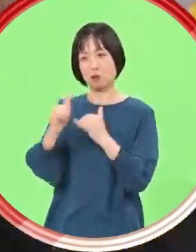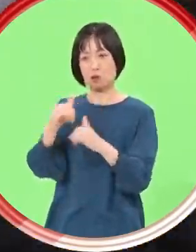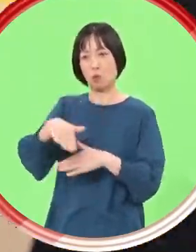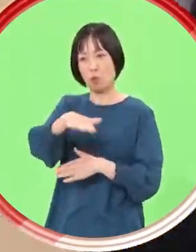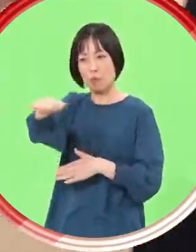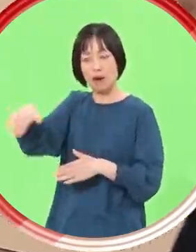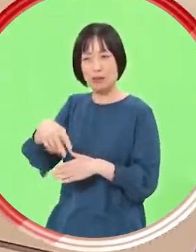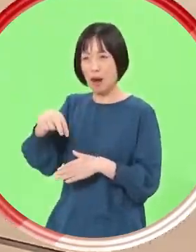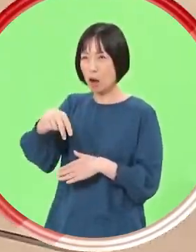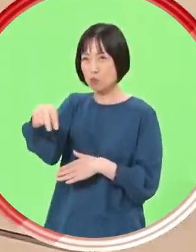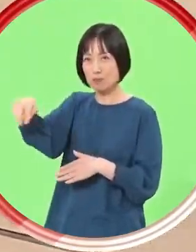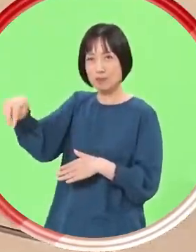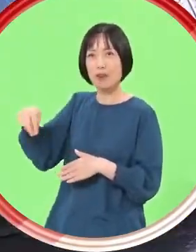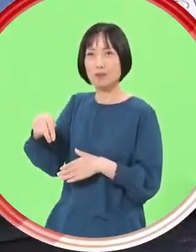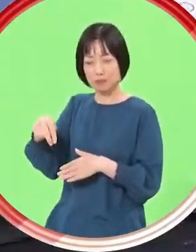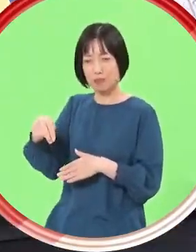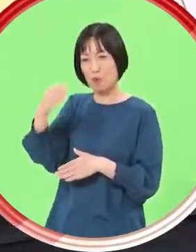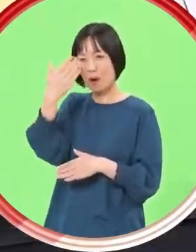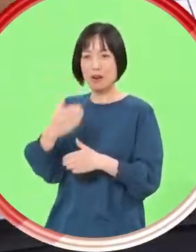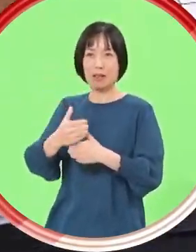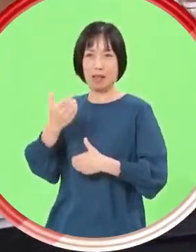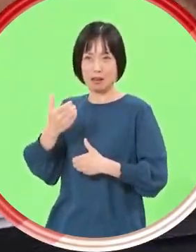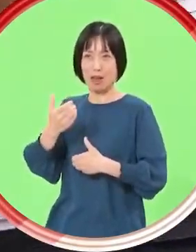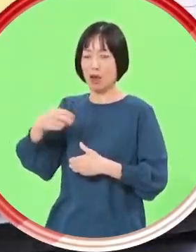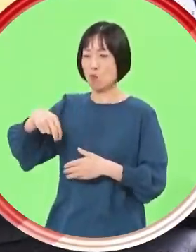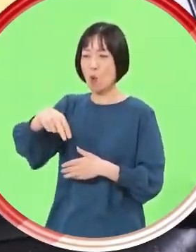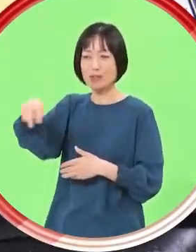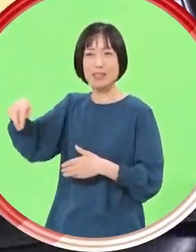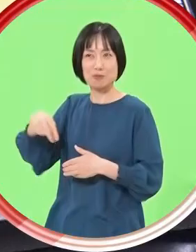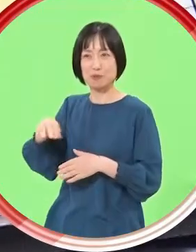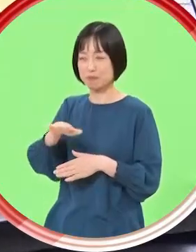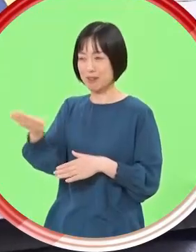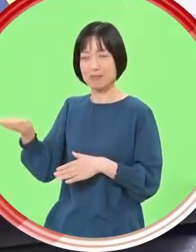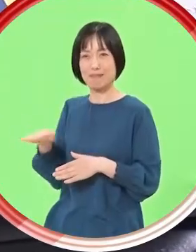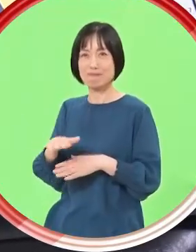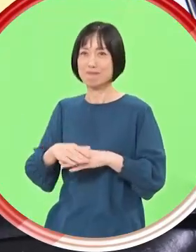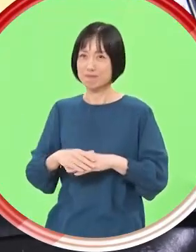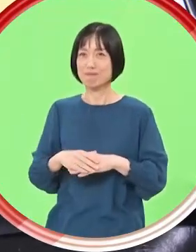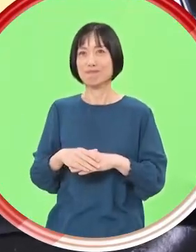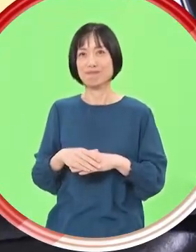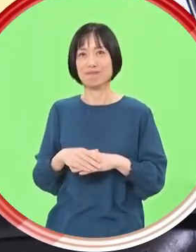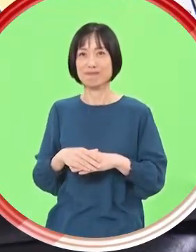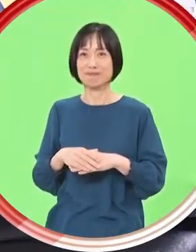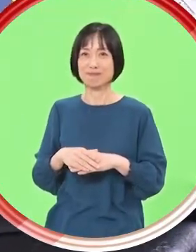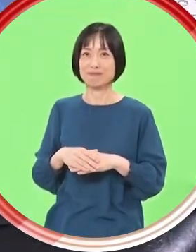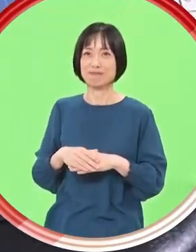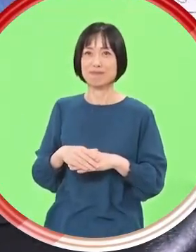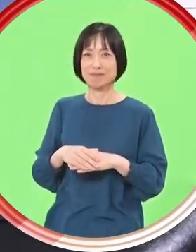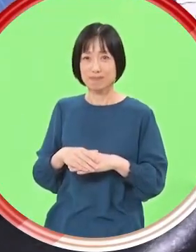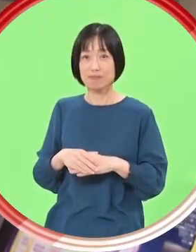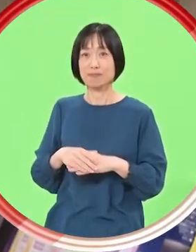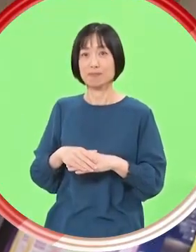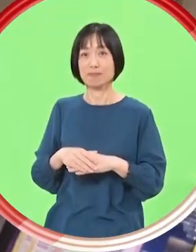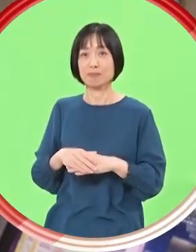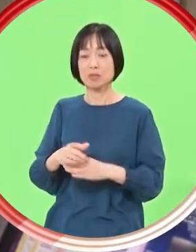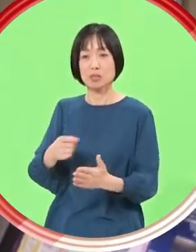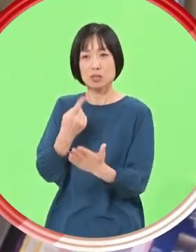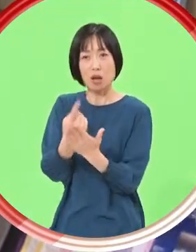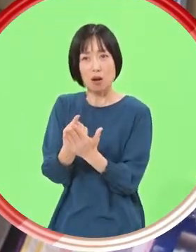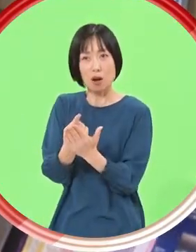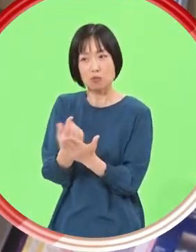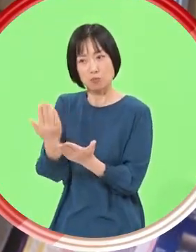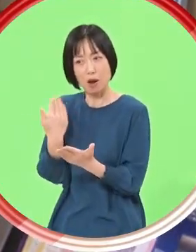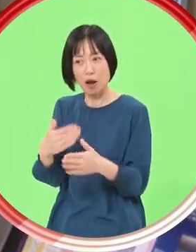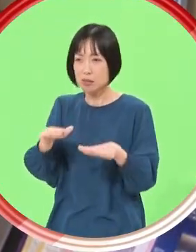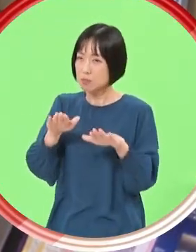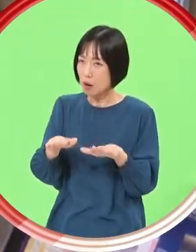月2回竹谷町周辺を歩いている若竹ウォーキングの皆さんです。 参加する前